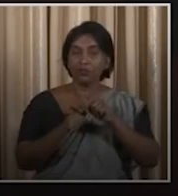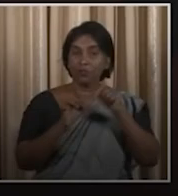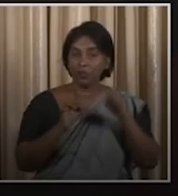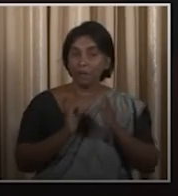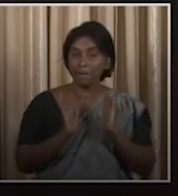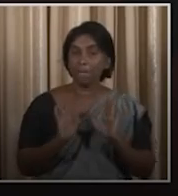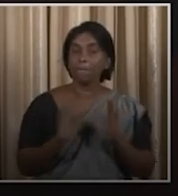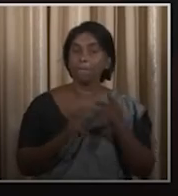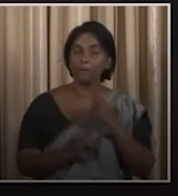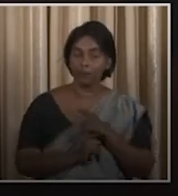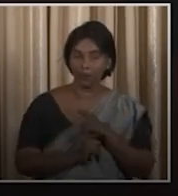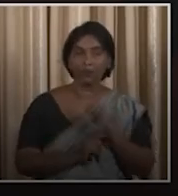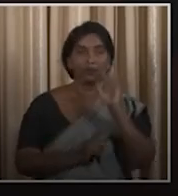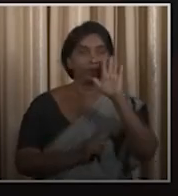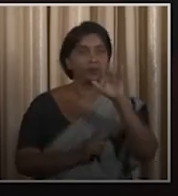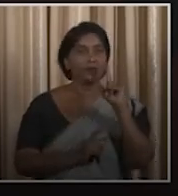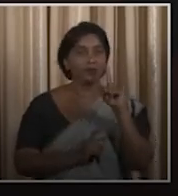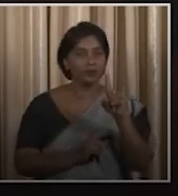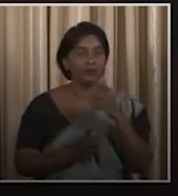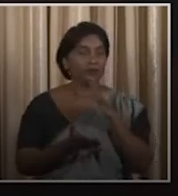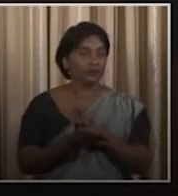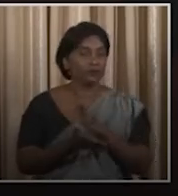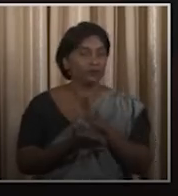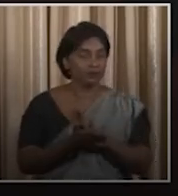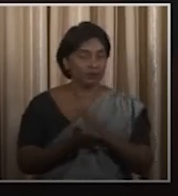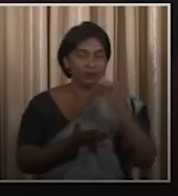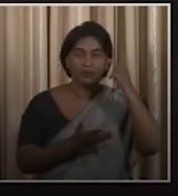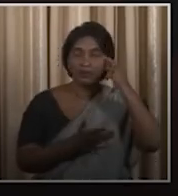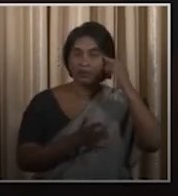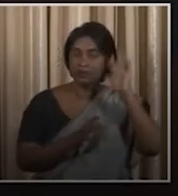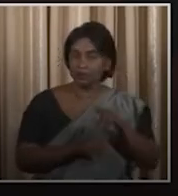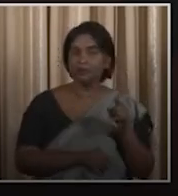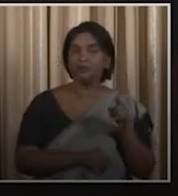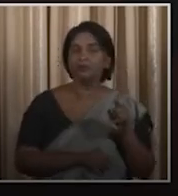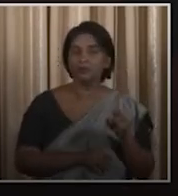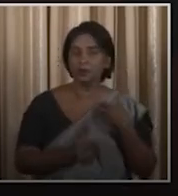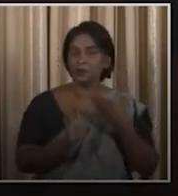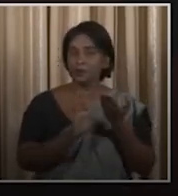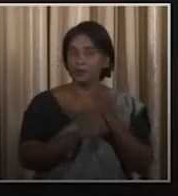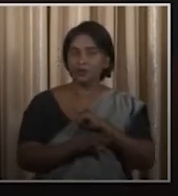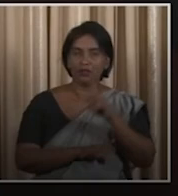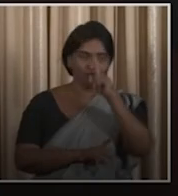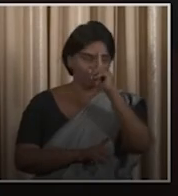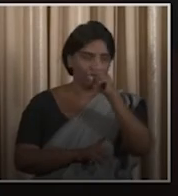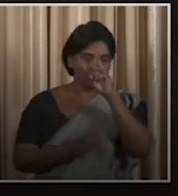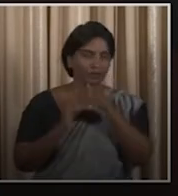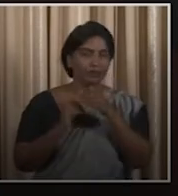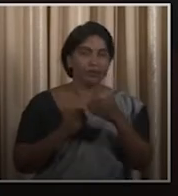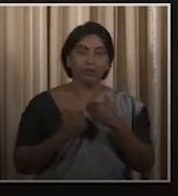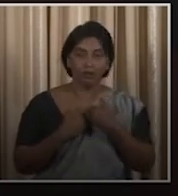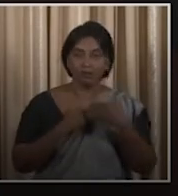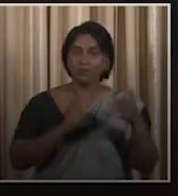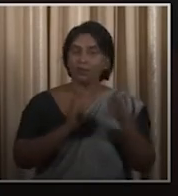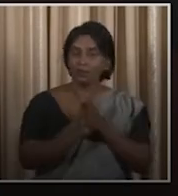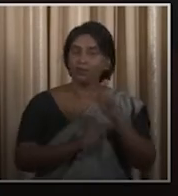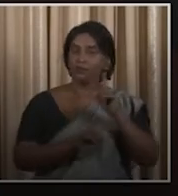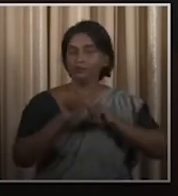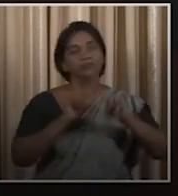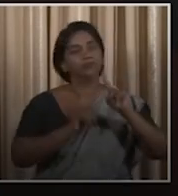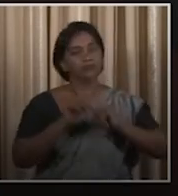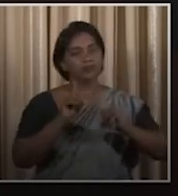පිහිටවල 51 වෙනි සංවත්සරයේ සැමරීම නිමිත්තෙන් පසුගිය සතිවලදී මගේ සමග සාකච්ඡා